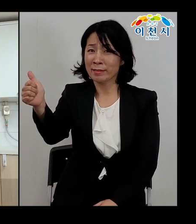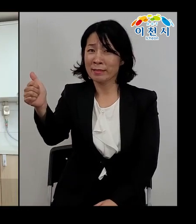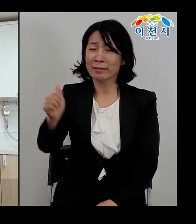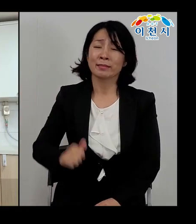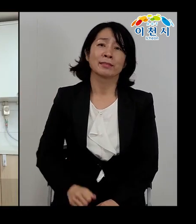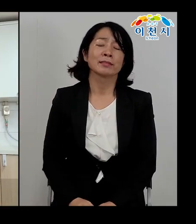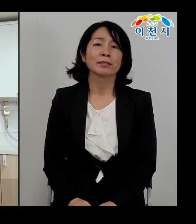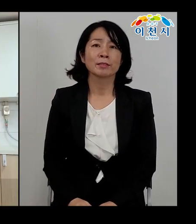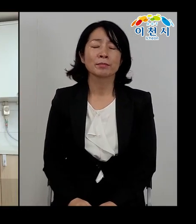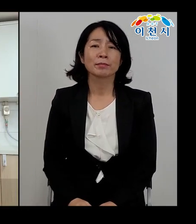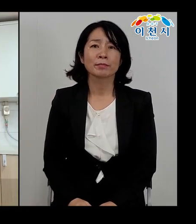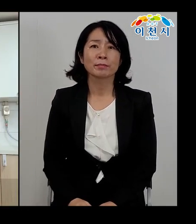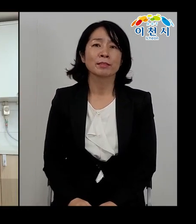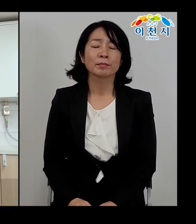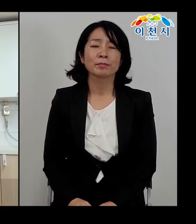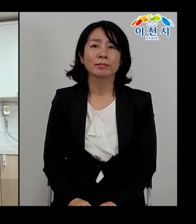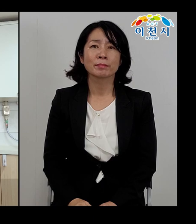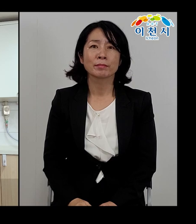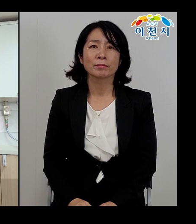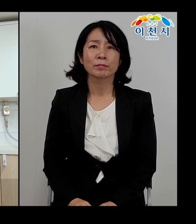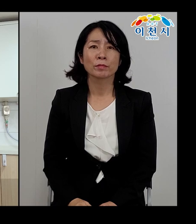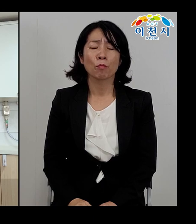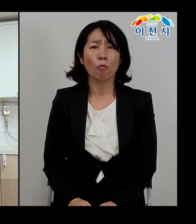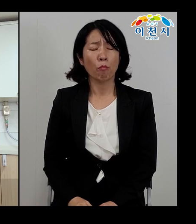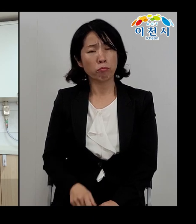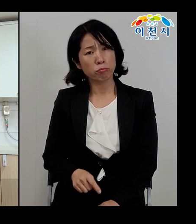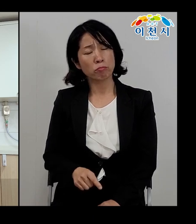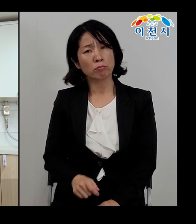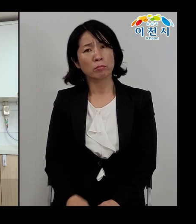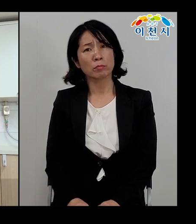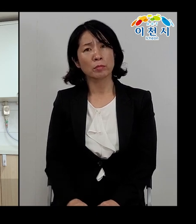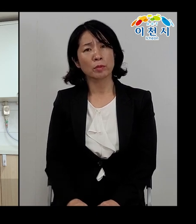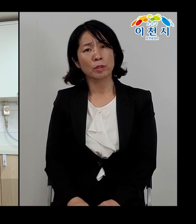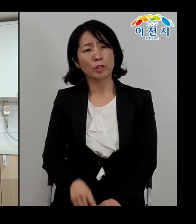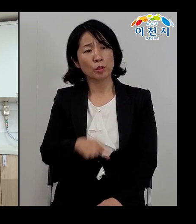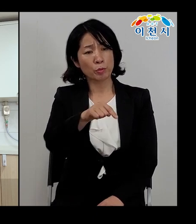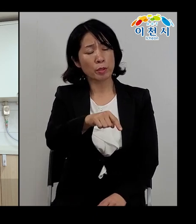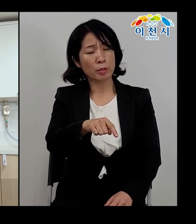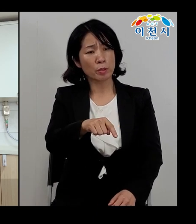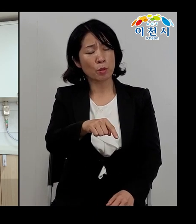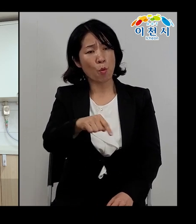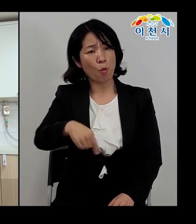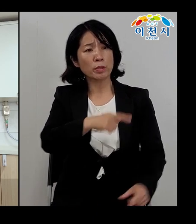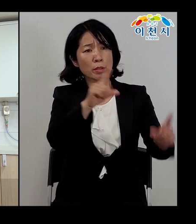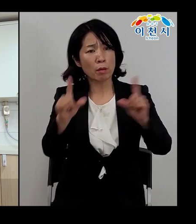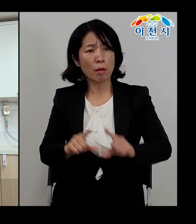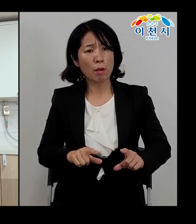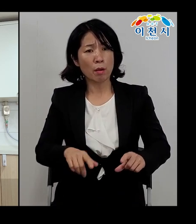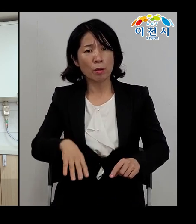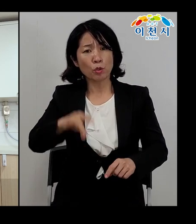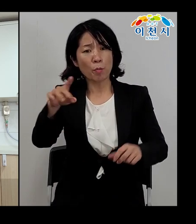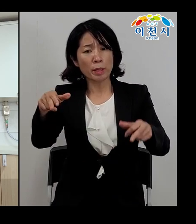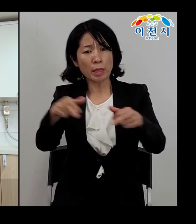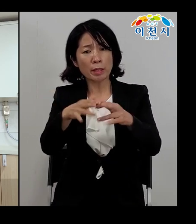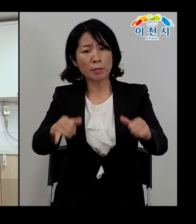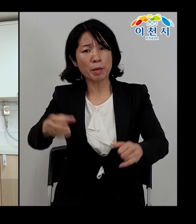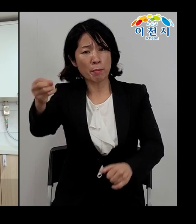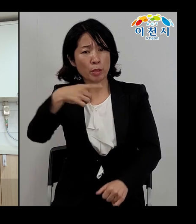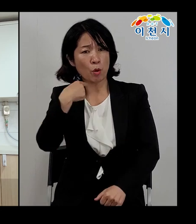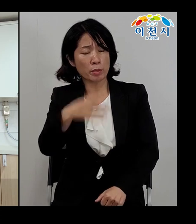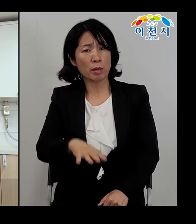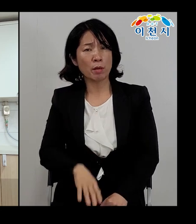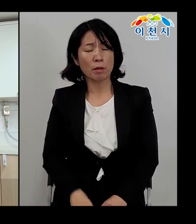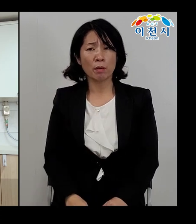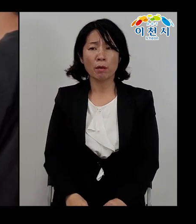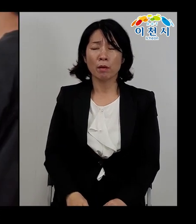집주인분이시고요. 아, 안녕하세요. 혼자 산다고 안 했어? 네, 이분 혼자 사세요. 장의사라고 안 했잖아.